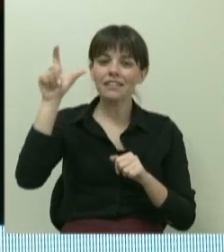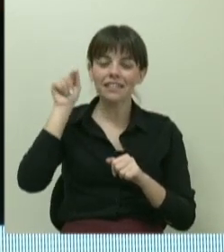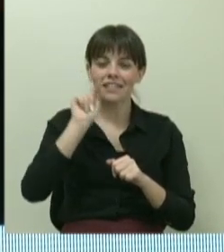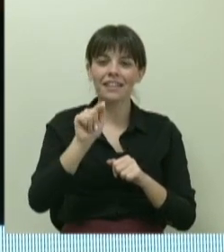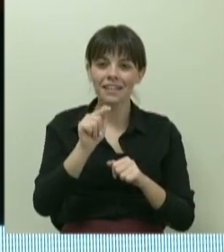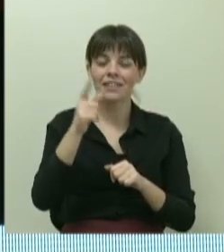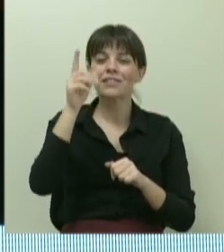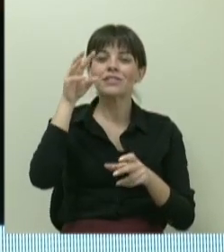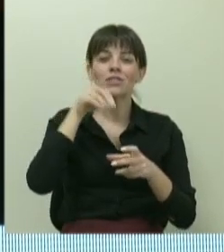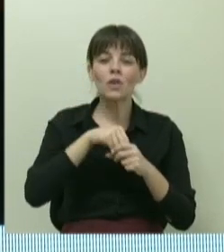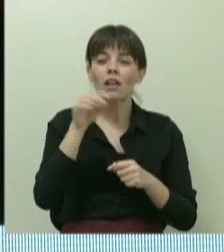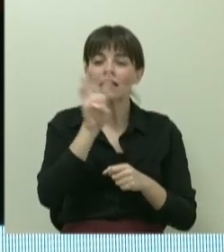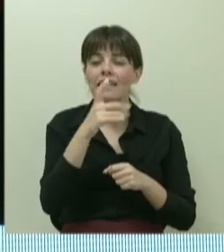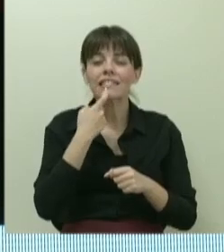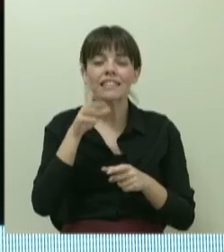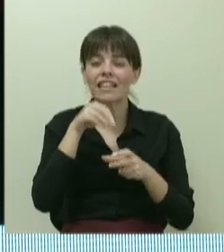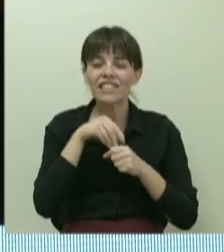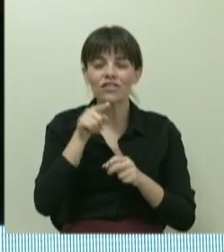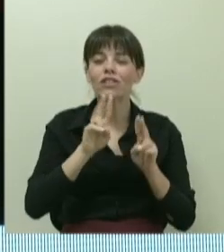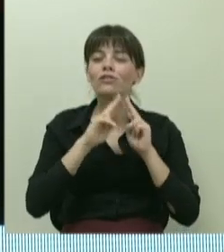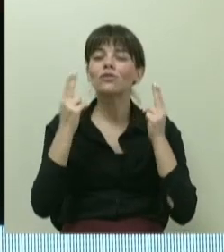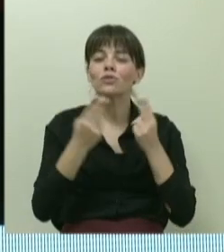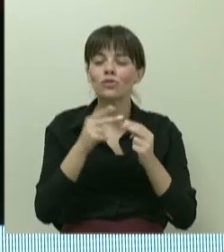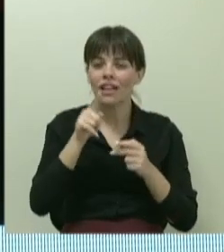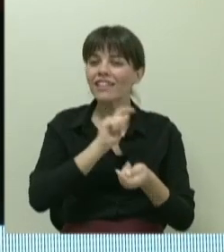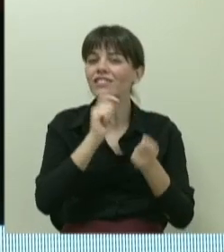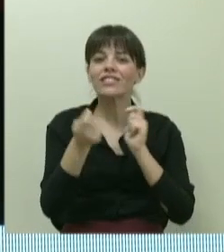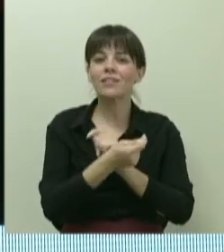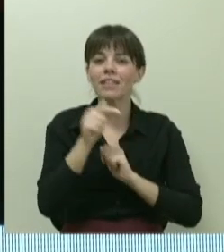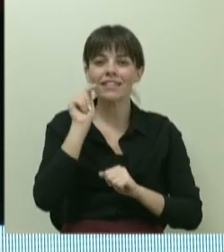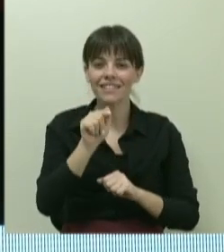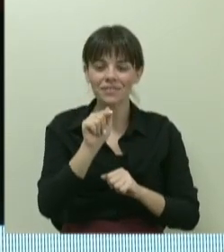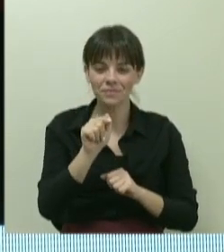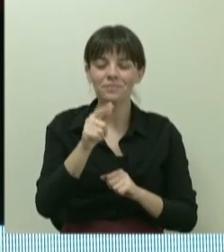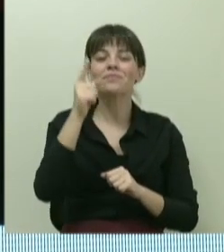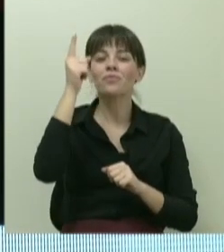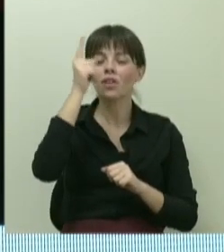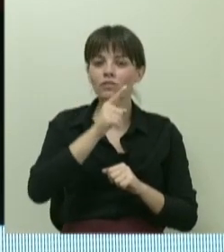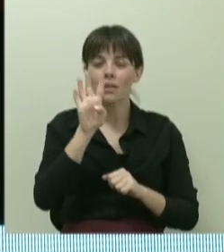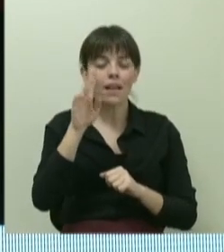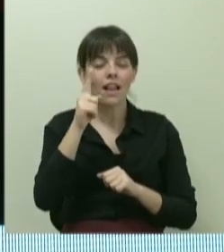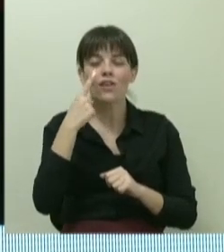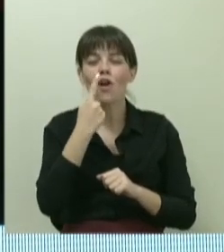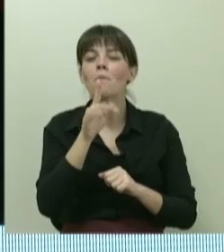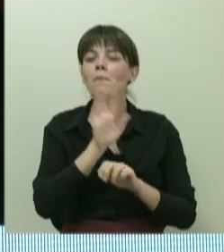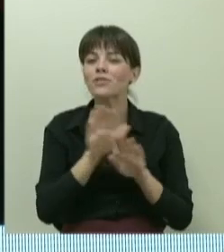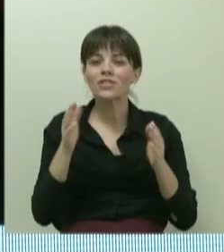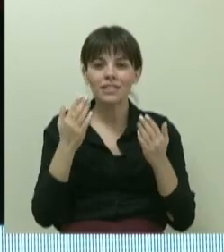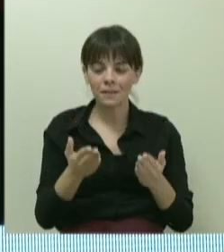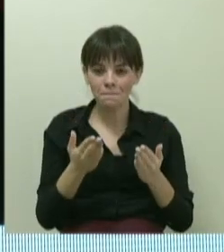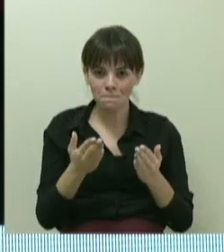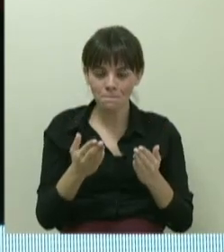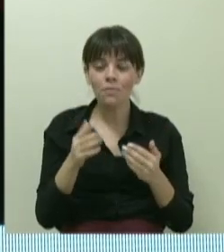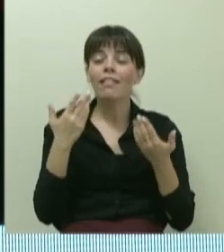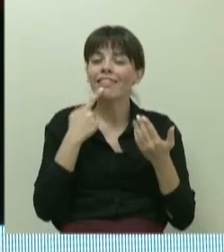son 40 yılında dünyadaki yerinde değişen bir şey olmamış. %1'i görmemişiz.